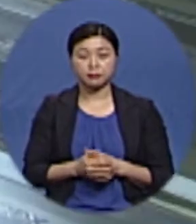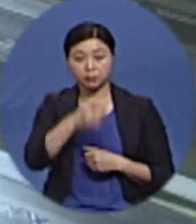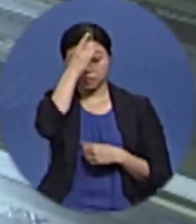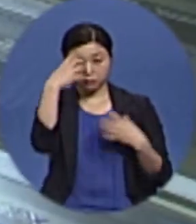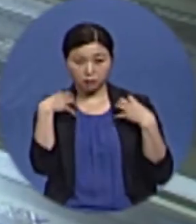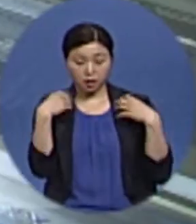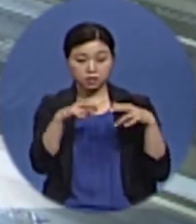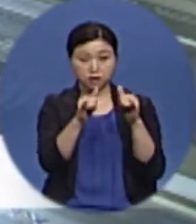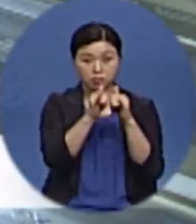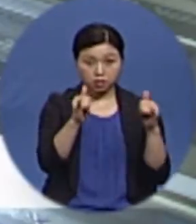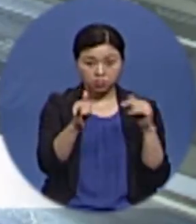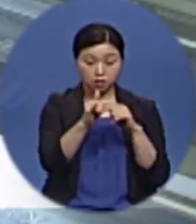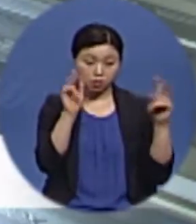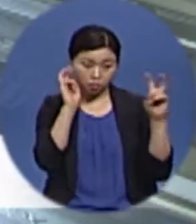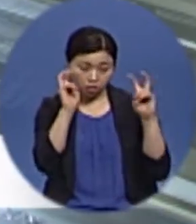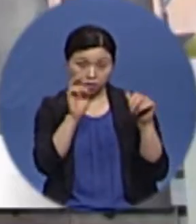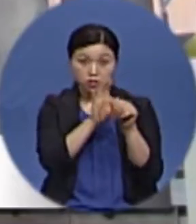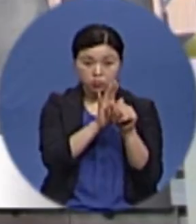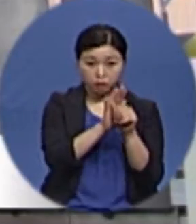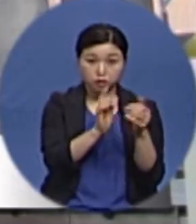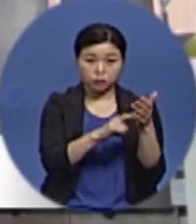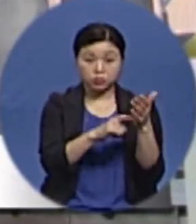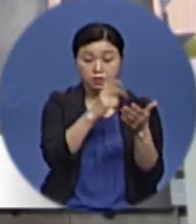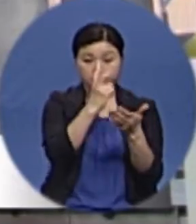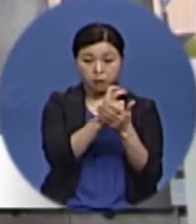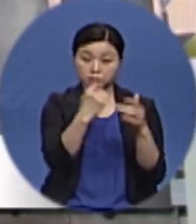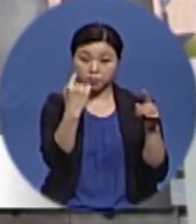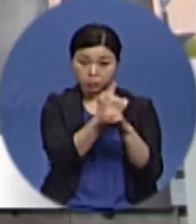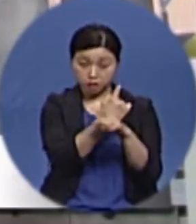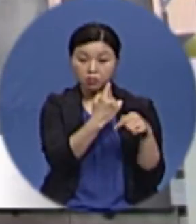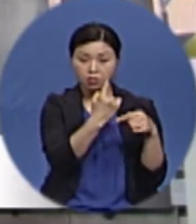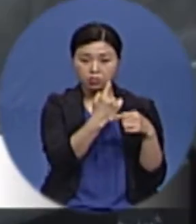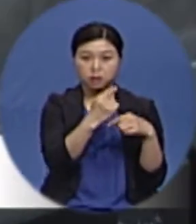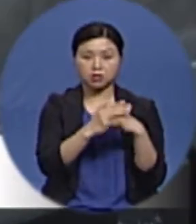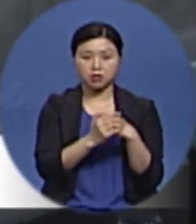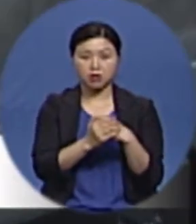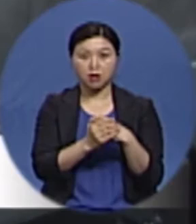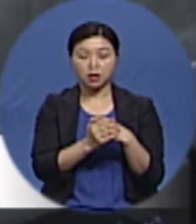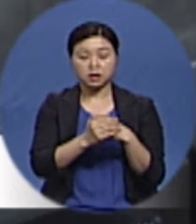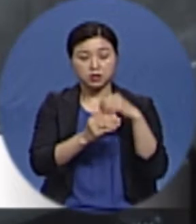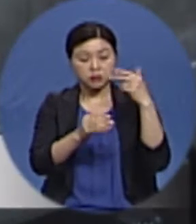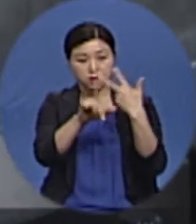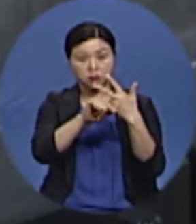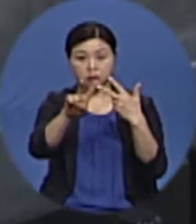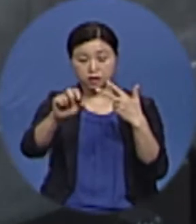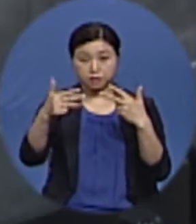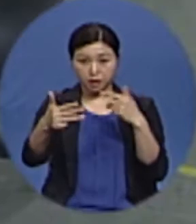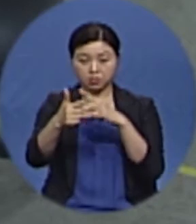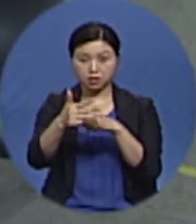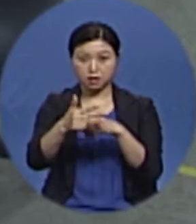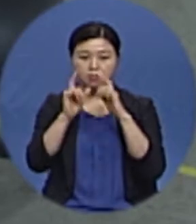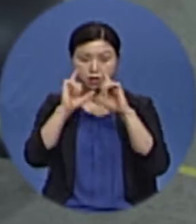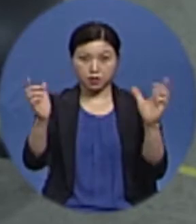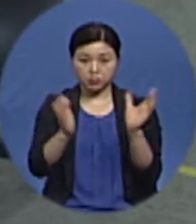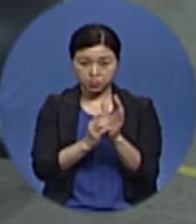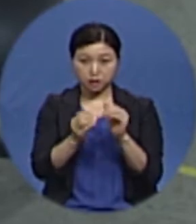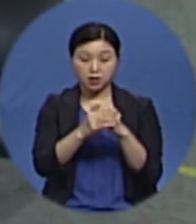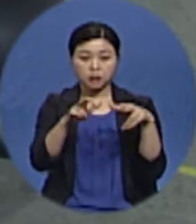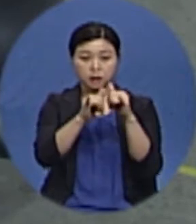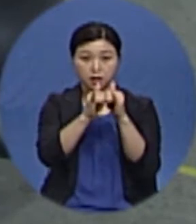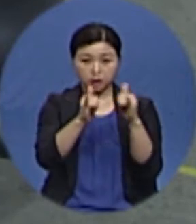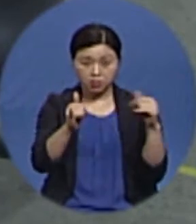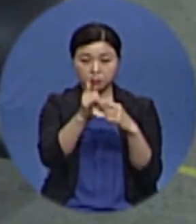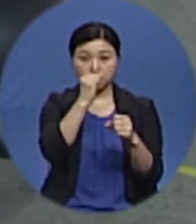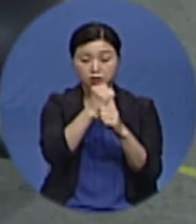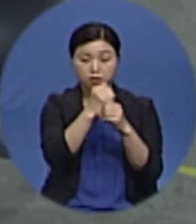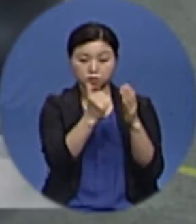정부가 장애인 기업 활동 촉진법 시행령 개정안을 지난달 28일 공포했습니다. 개정안에는 장애인 기업 제품 구매